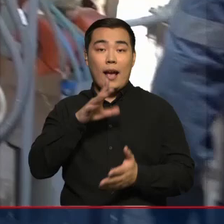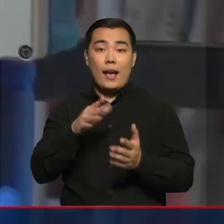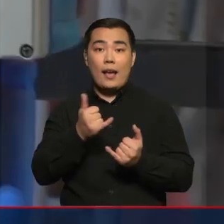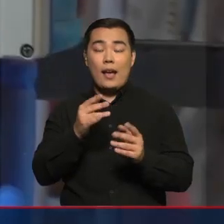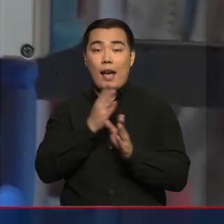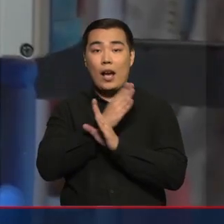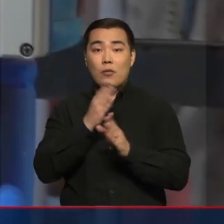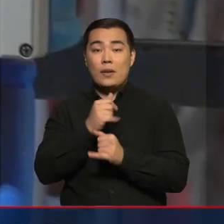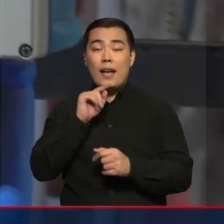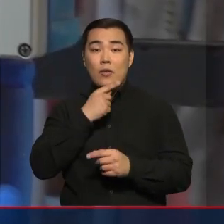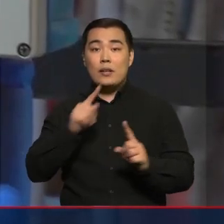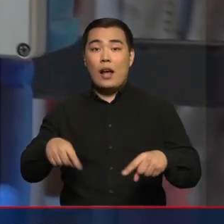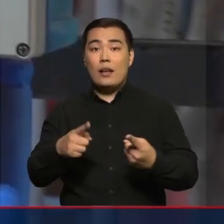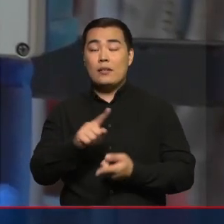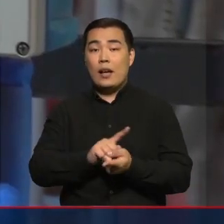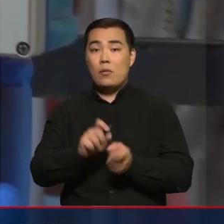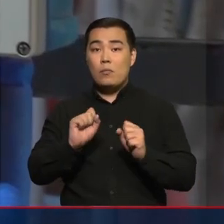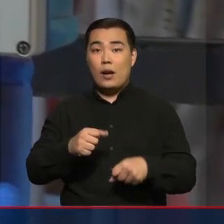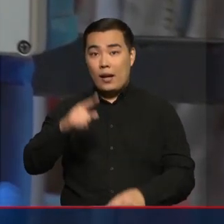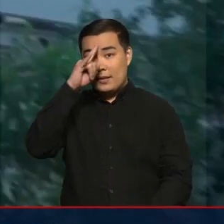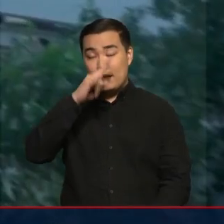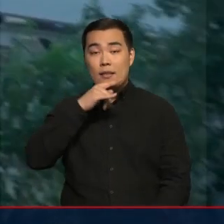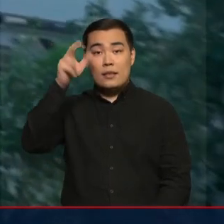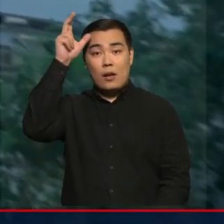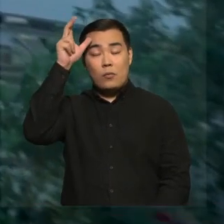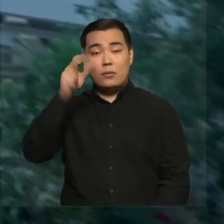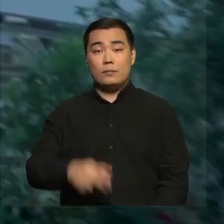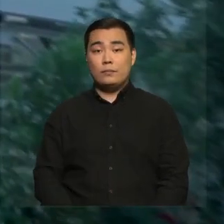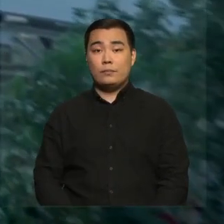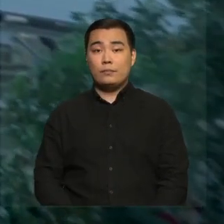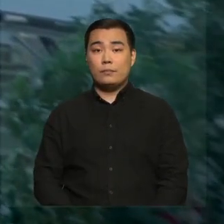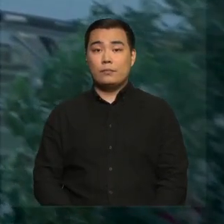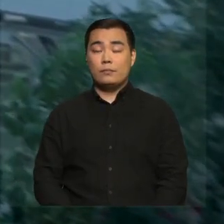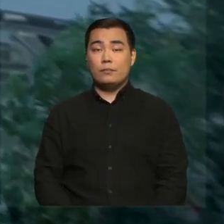дамытуға мүмкіндік береді дейді қазақстандық ғалымдар. Қанат Жүнісбек, Жібек Жолы, Шымкенттен.